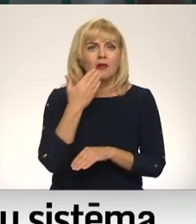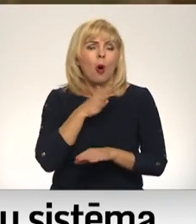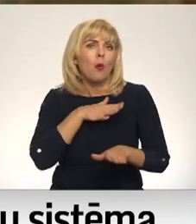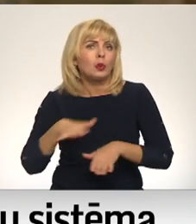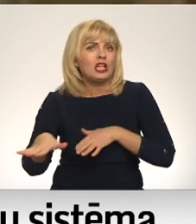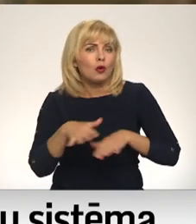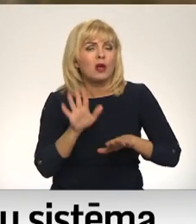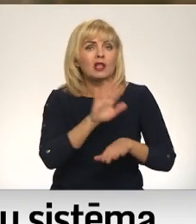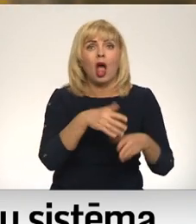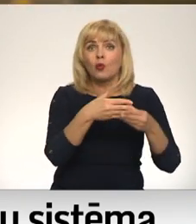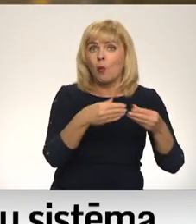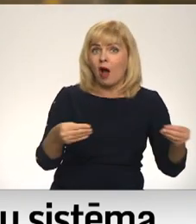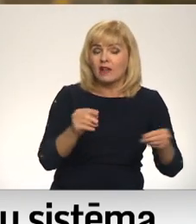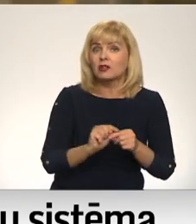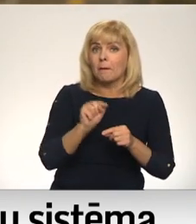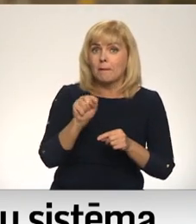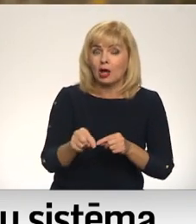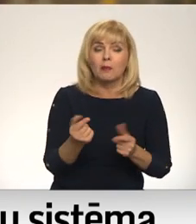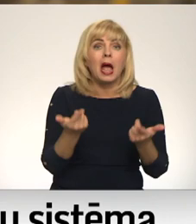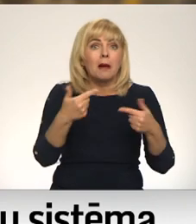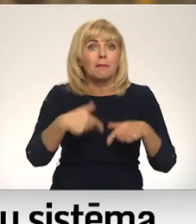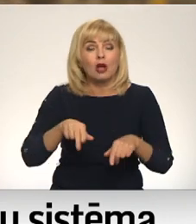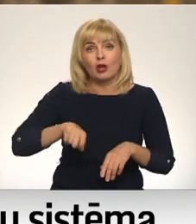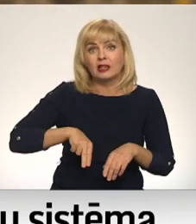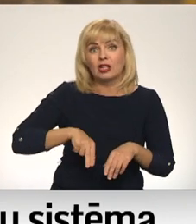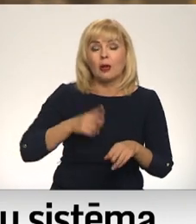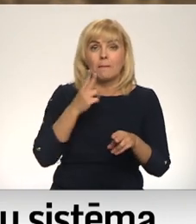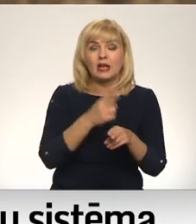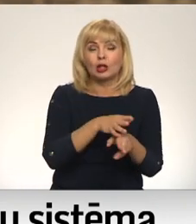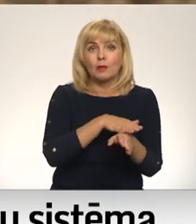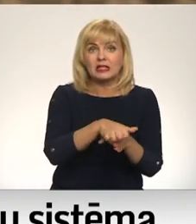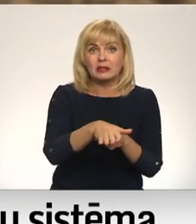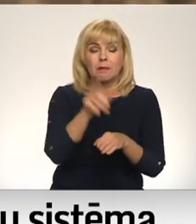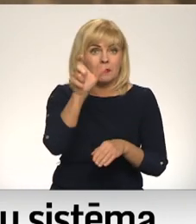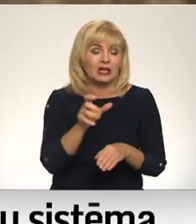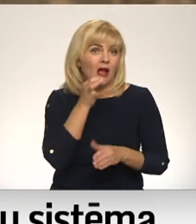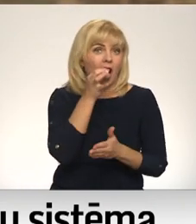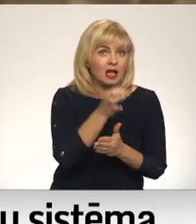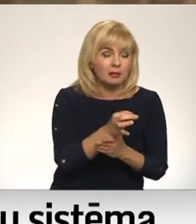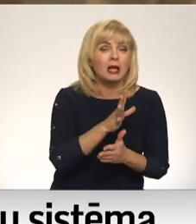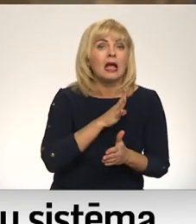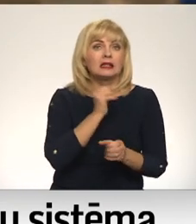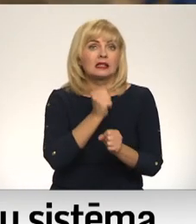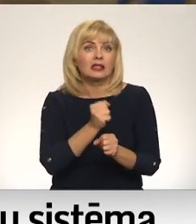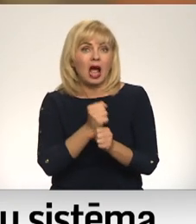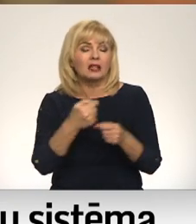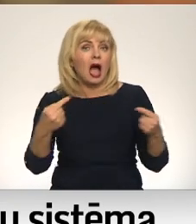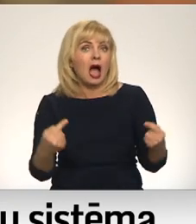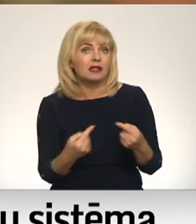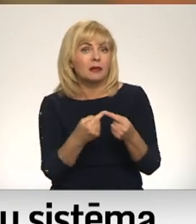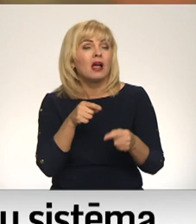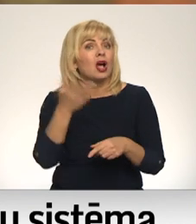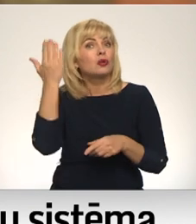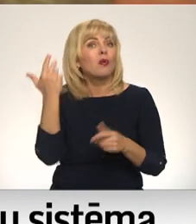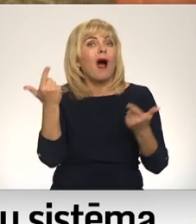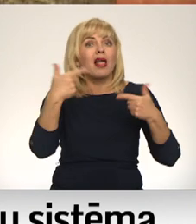rīkojusies, lai novērstu pārkāpumus, pašreizējā direktora pienākuma izpildītāja atbild, ka esot strādāts atbilst stīgi tā